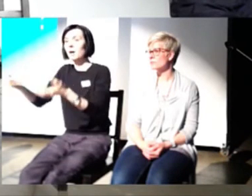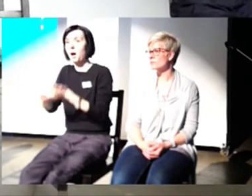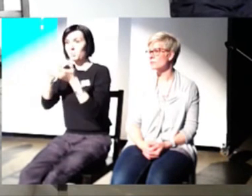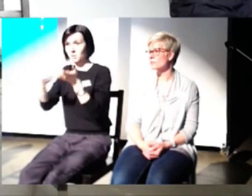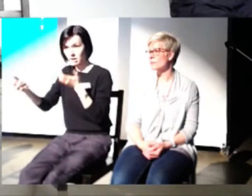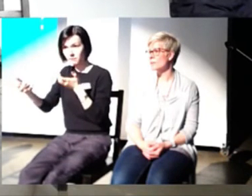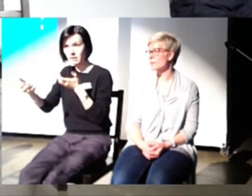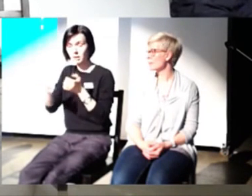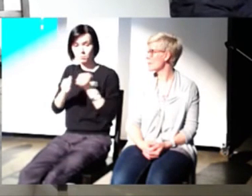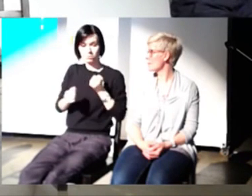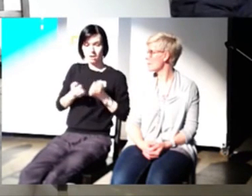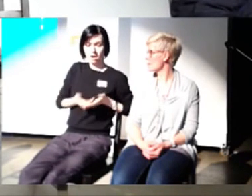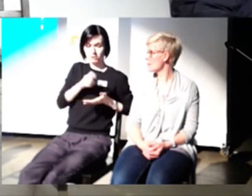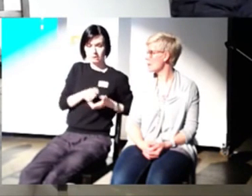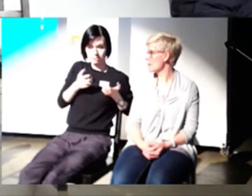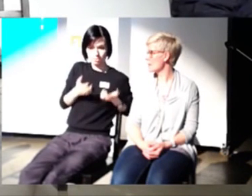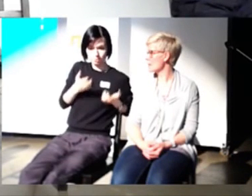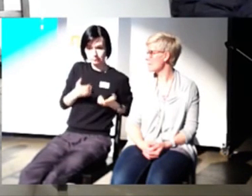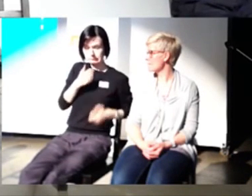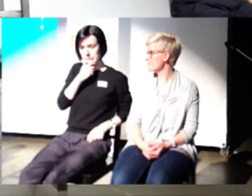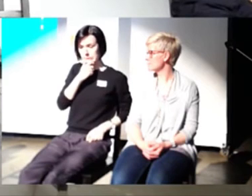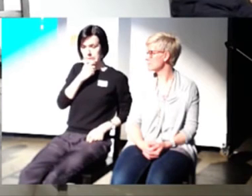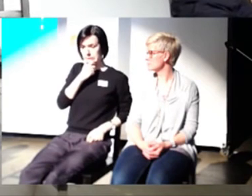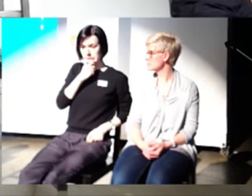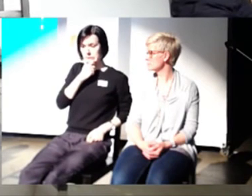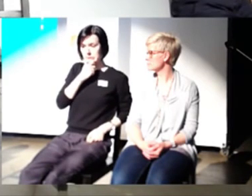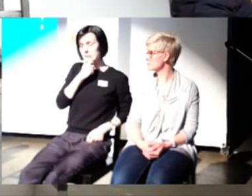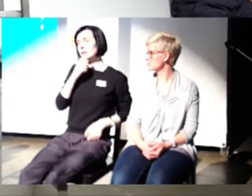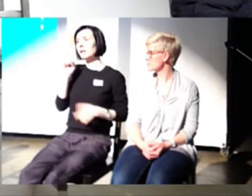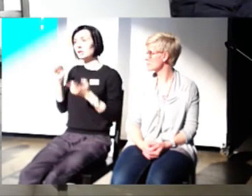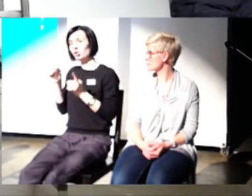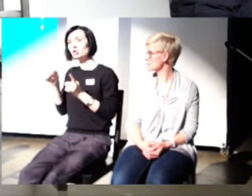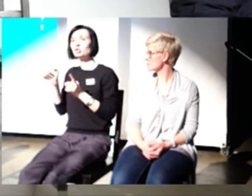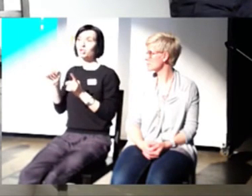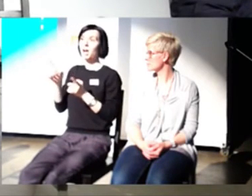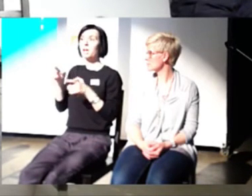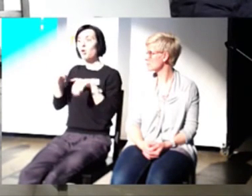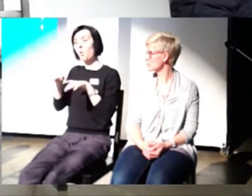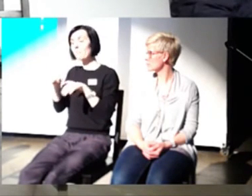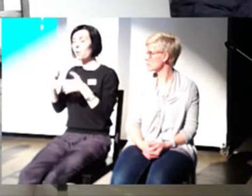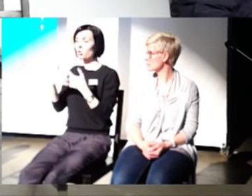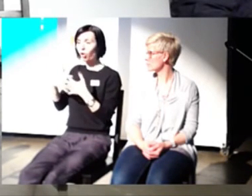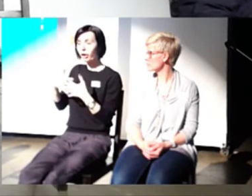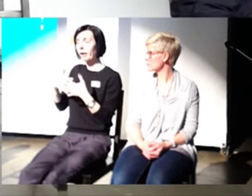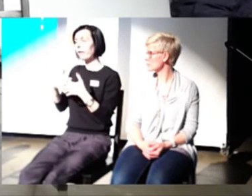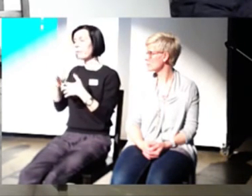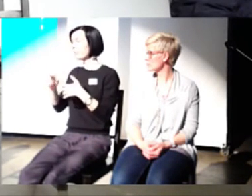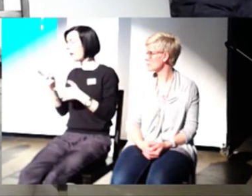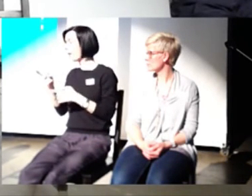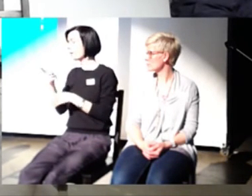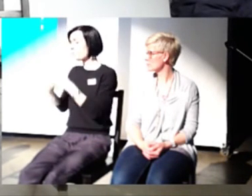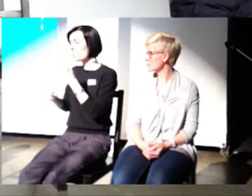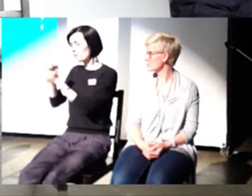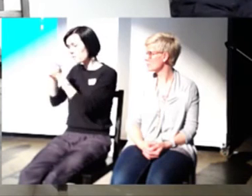tunnit, kun joku mulle raahaa sitä ontelukonetta tai jotain muita telineitä, niin vaikka sitten toiselle residenssissä olevalle